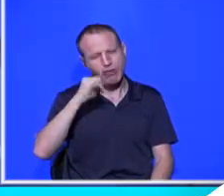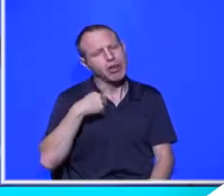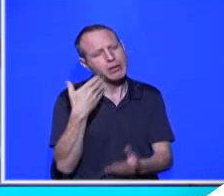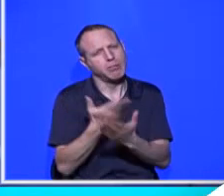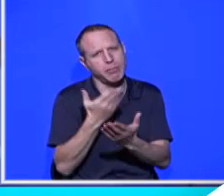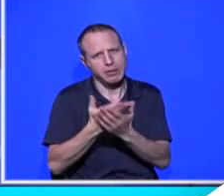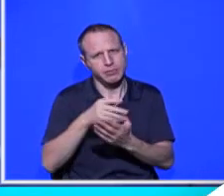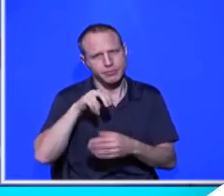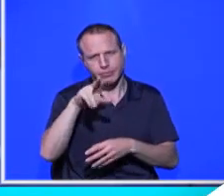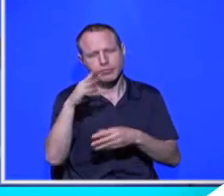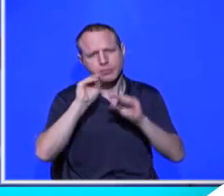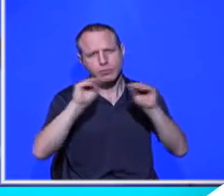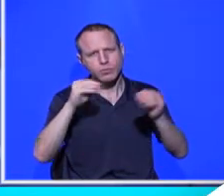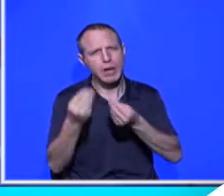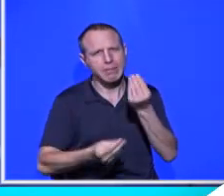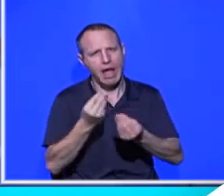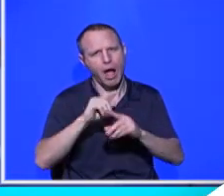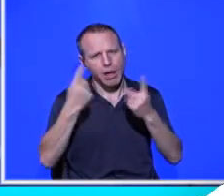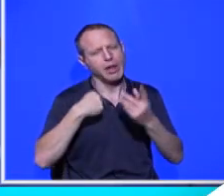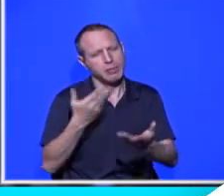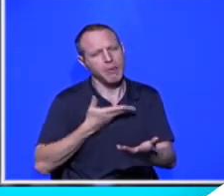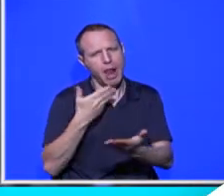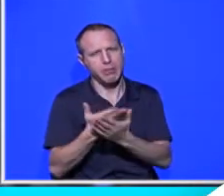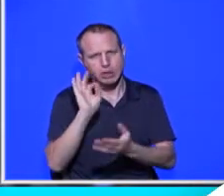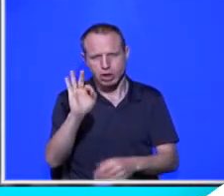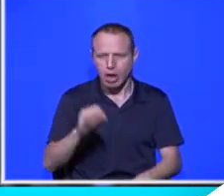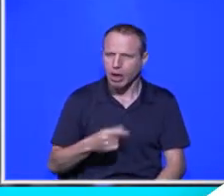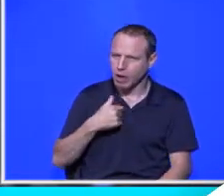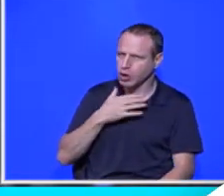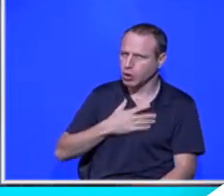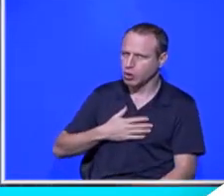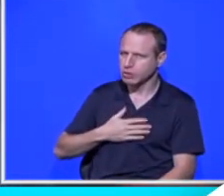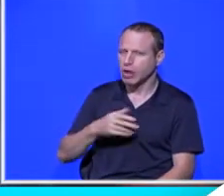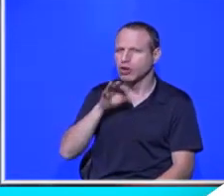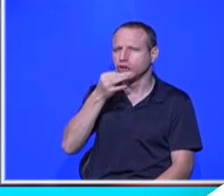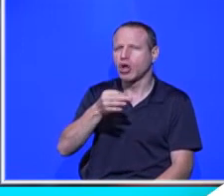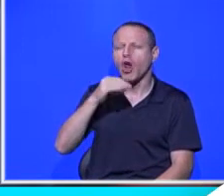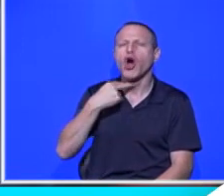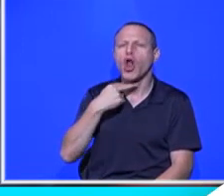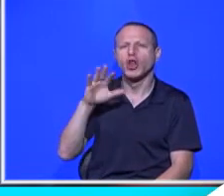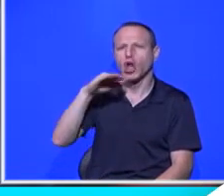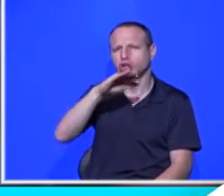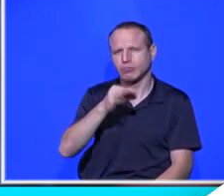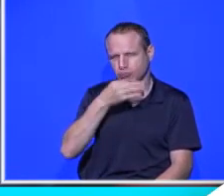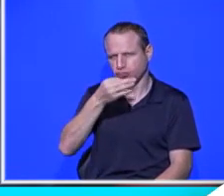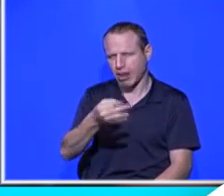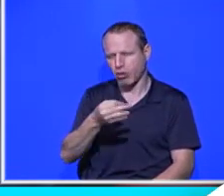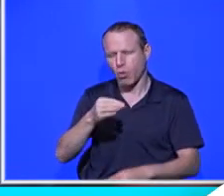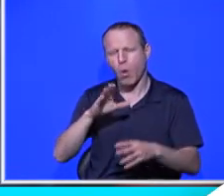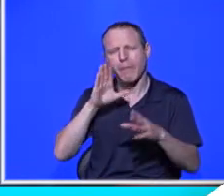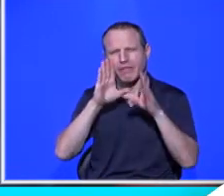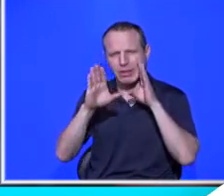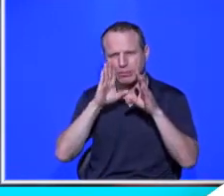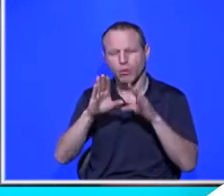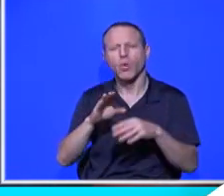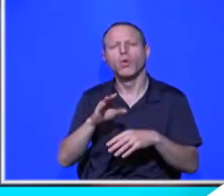ממליץ ללכת למורה למשחק אחר, אני מקבל את ההמלצה שלך. אני רוצה רגע להציג לך, עשית הרצאות, נשאל קולות הגולשים שלנו, שאלנו בשעות הצהריים לעמוד הפייסבוק,